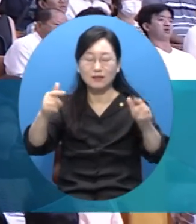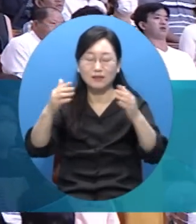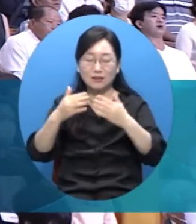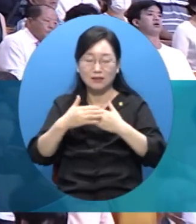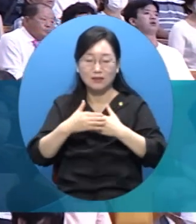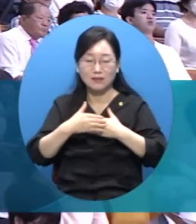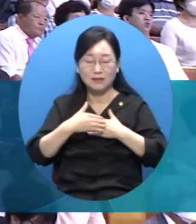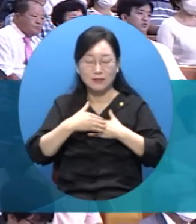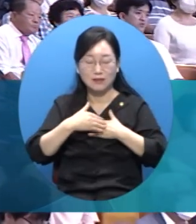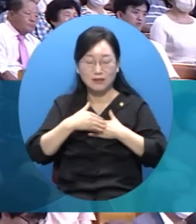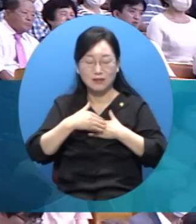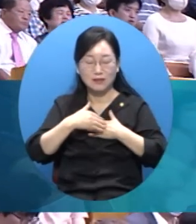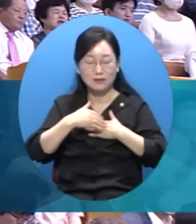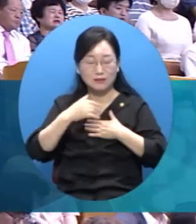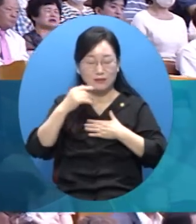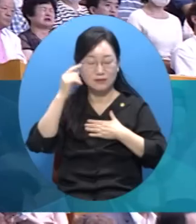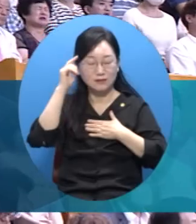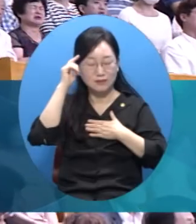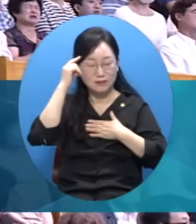언제나